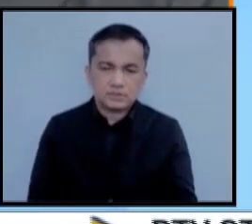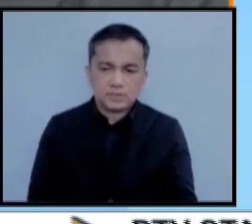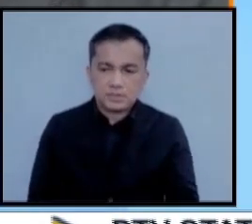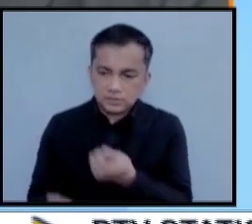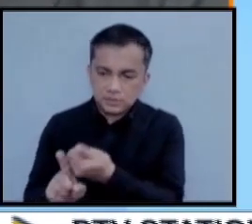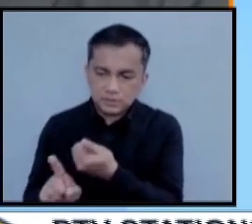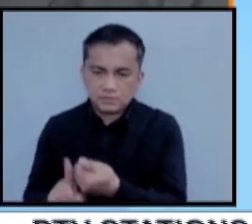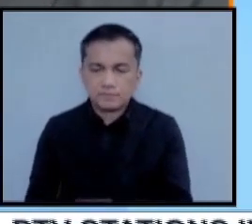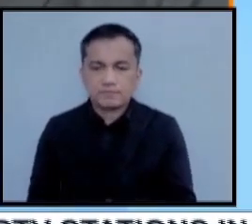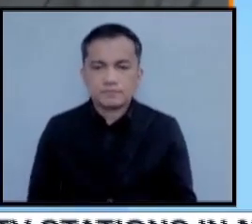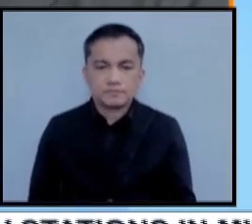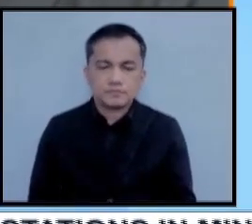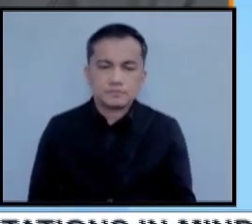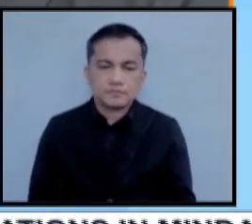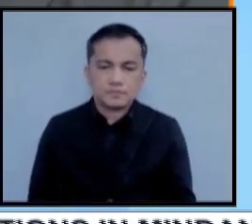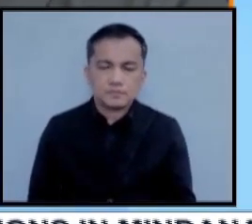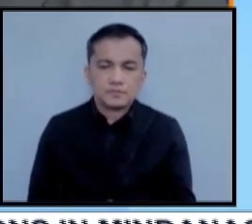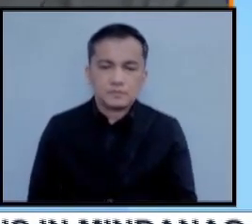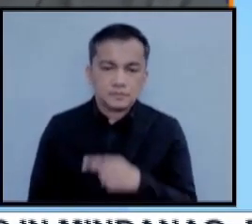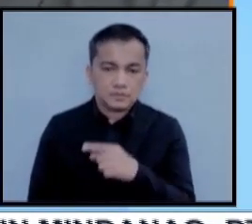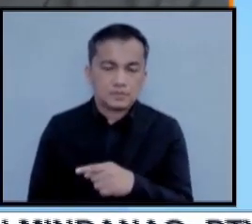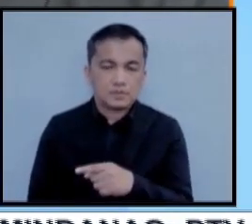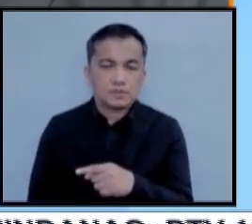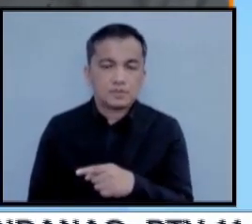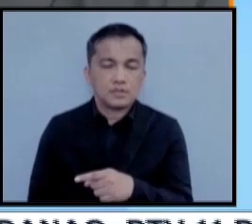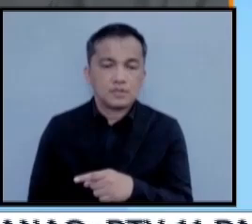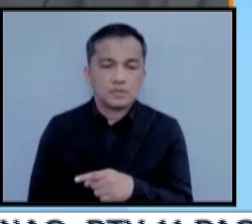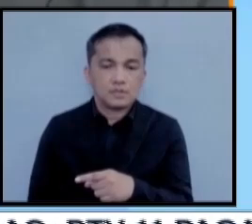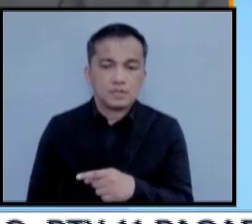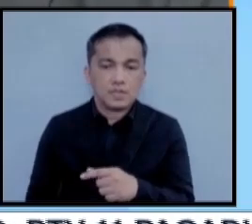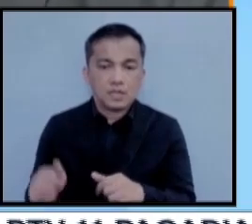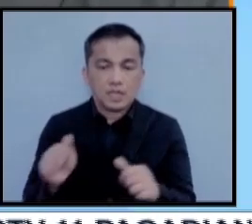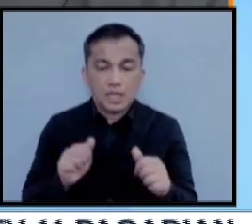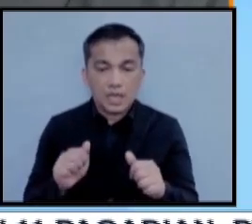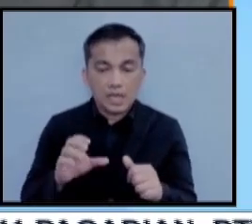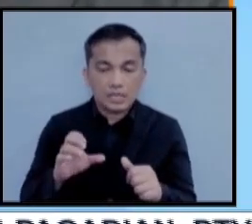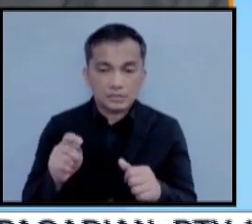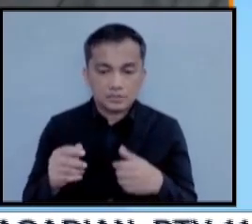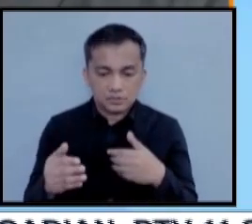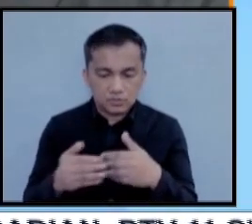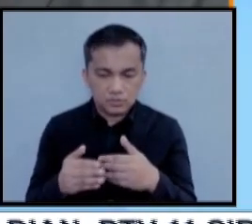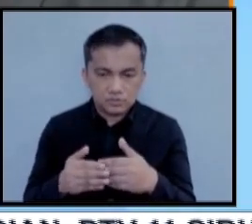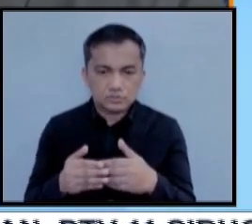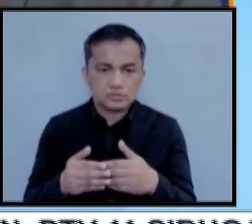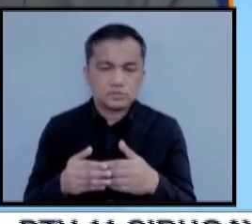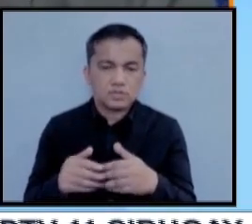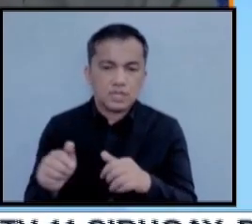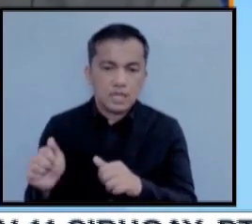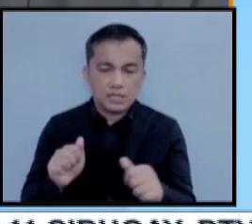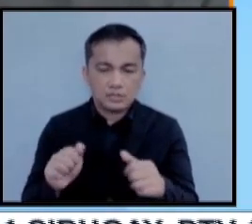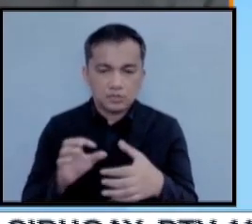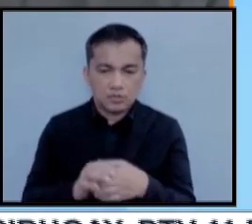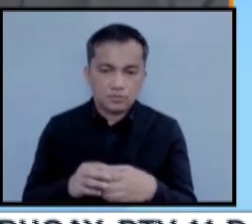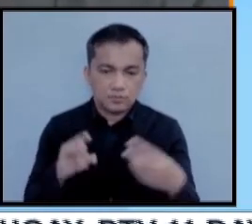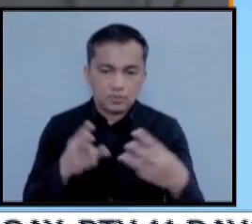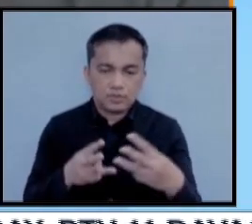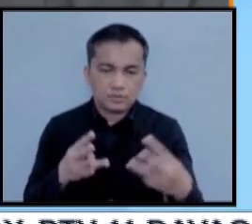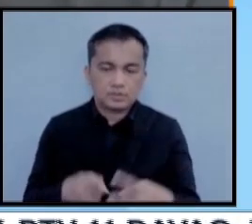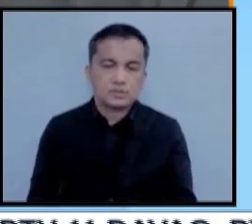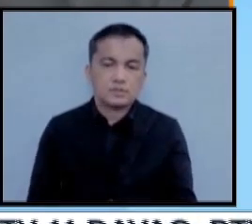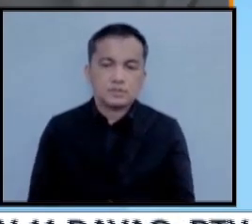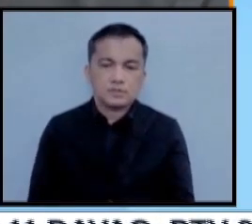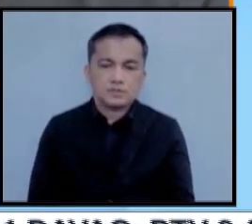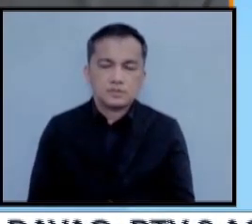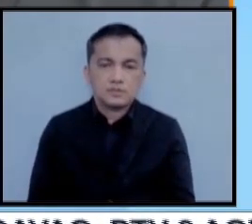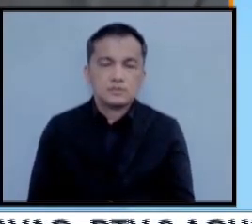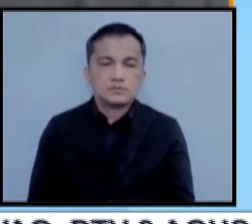sinadya ito ay isa ng an act that is close to an act of War that is wor a close and it